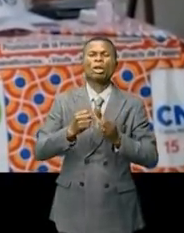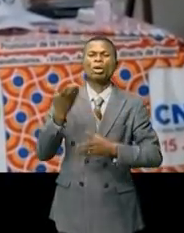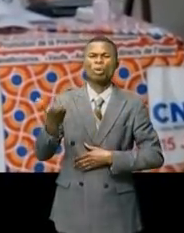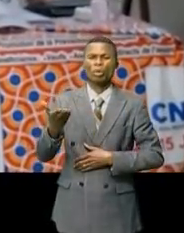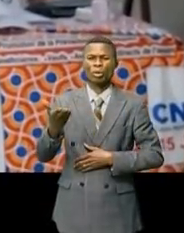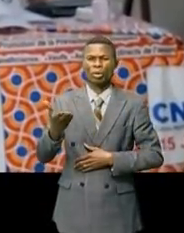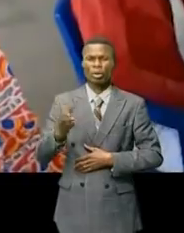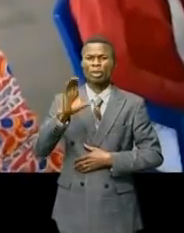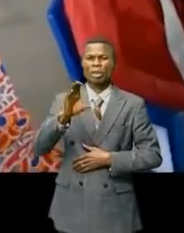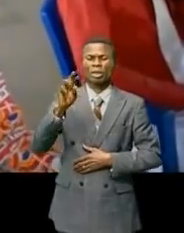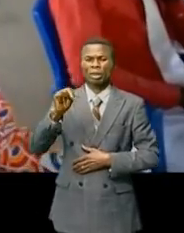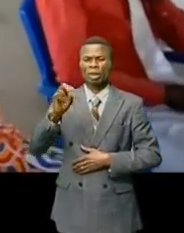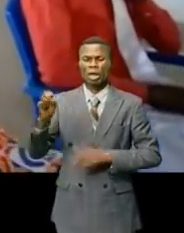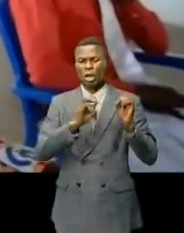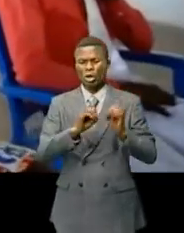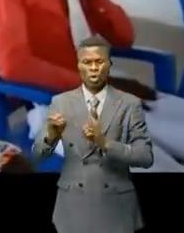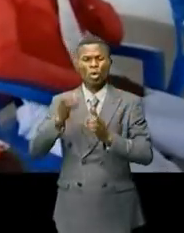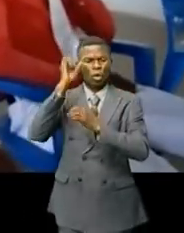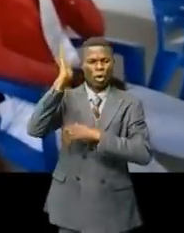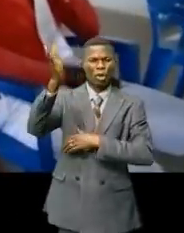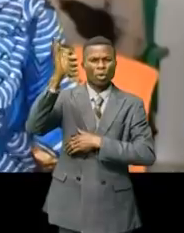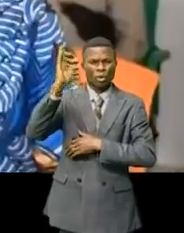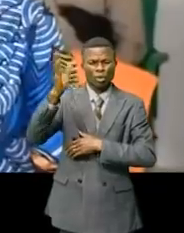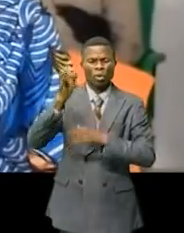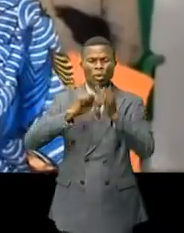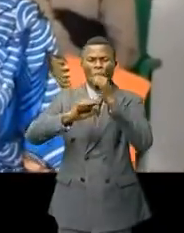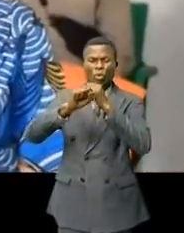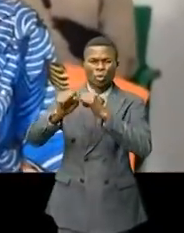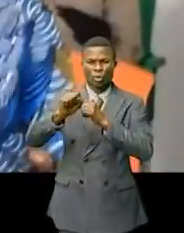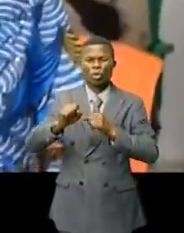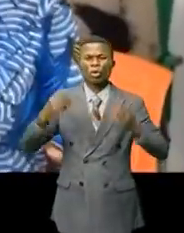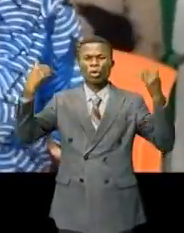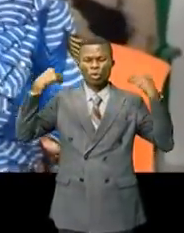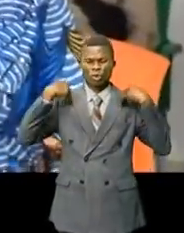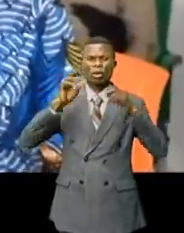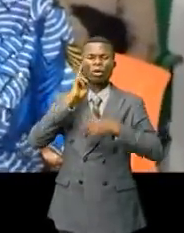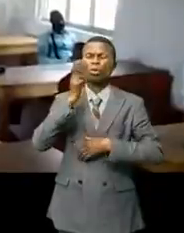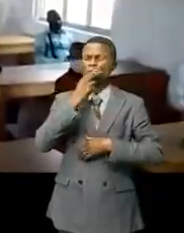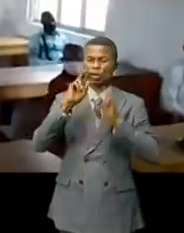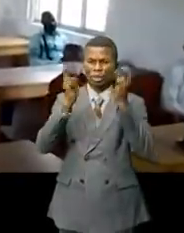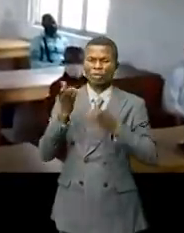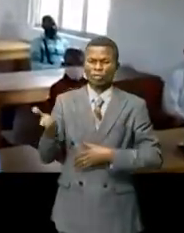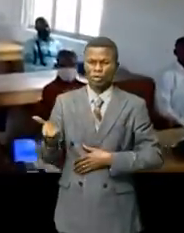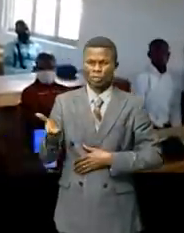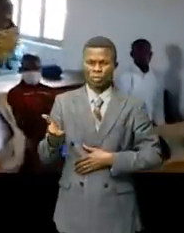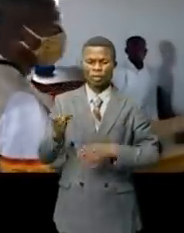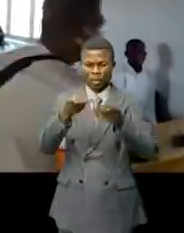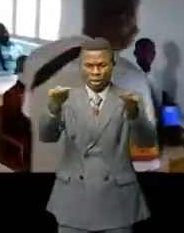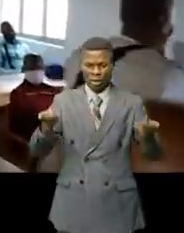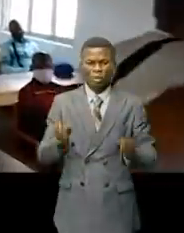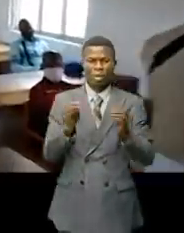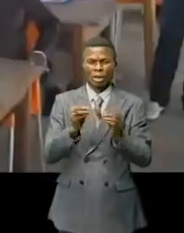due aux communes et pitou qui a organisé cette campagne sous le patronage du pouvoir de l'hôtel de ville de monétique ou la faille d'un mur de béton a